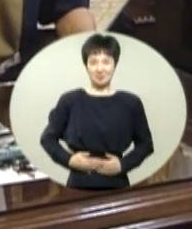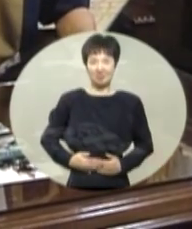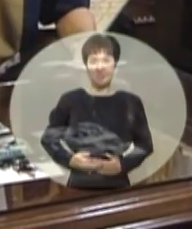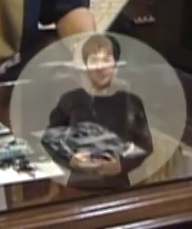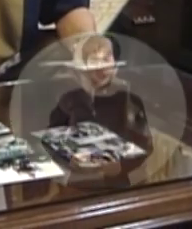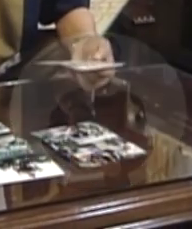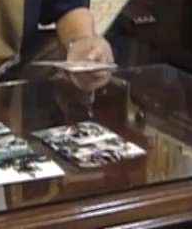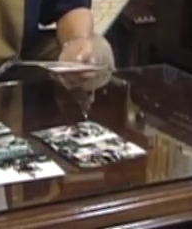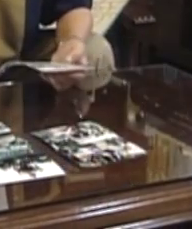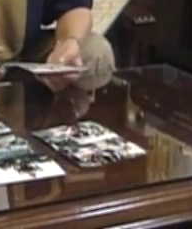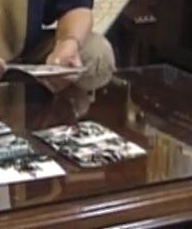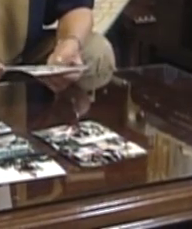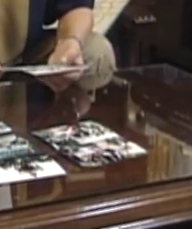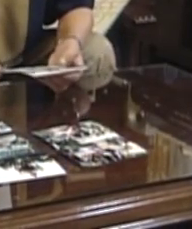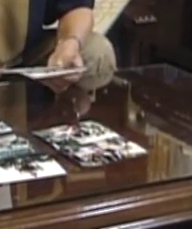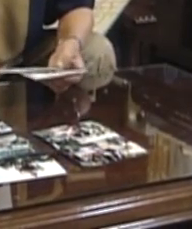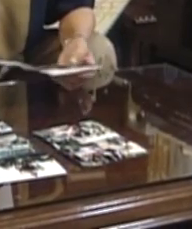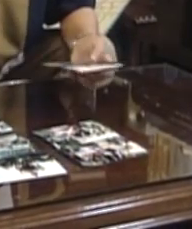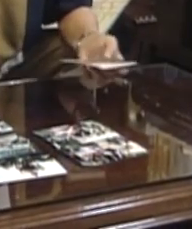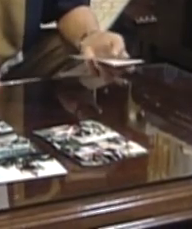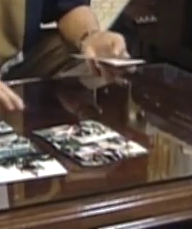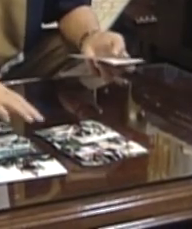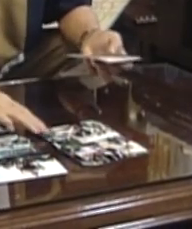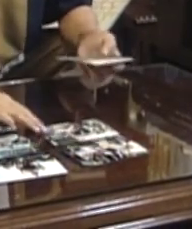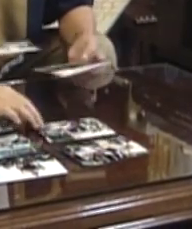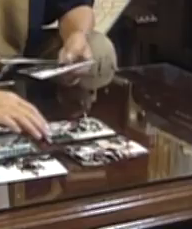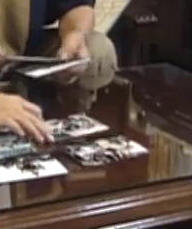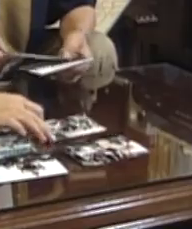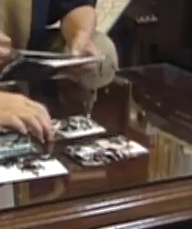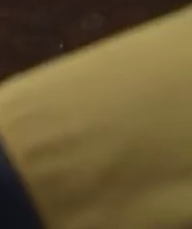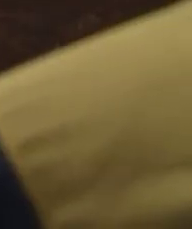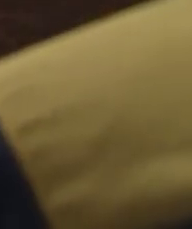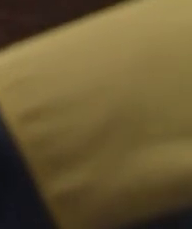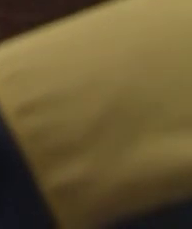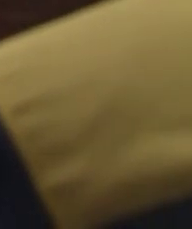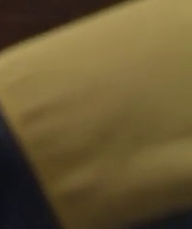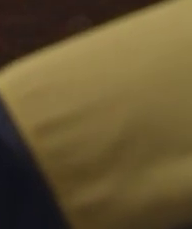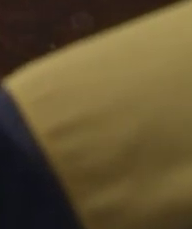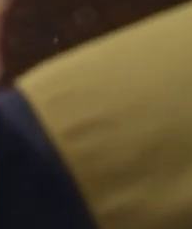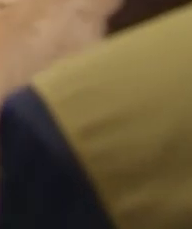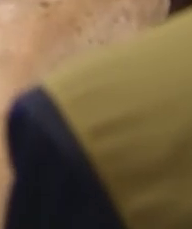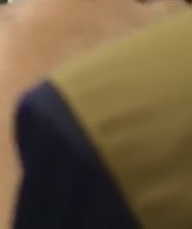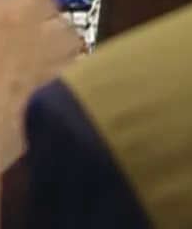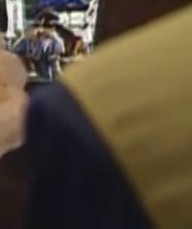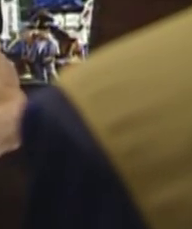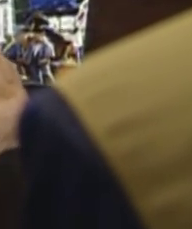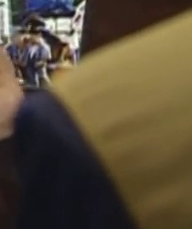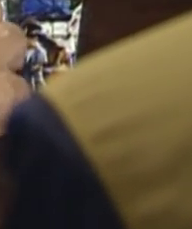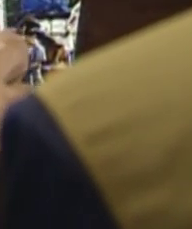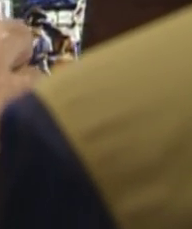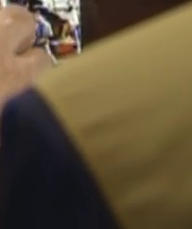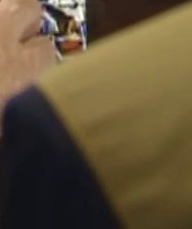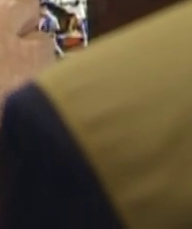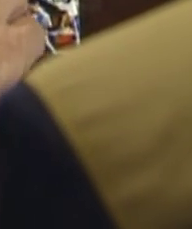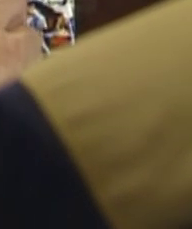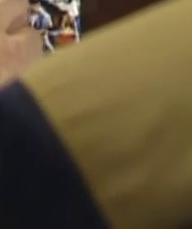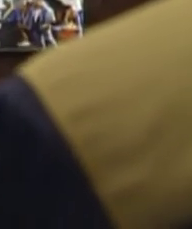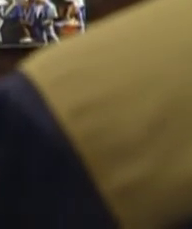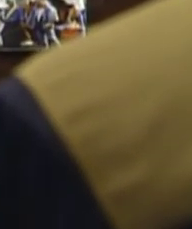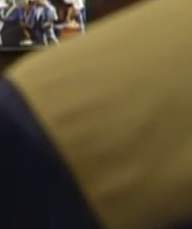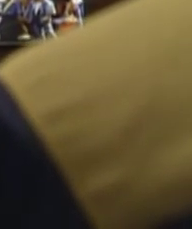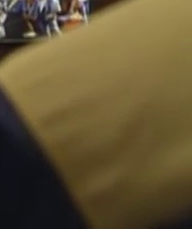なんかやる。あれ、ここと同じ。ここ。 これなんか面白いですね、これ